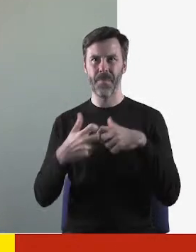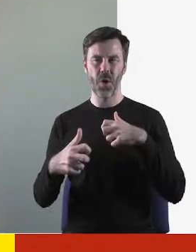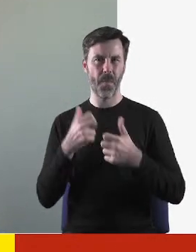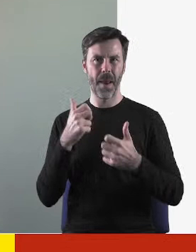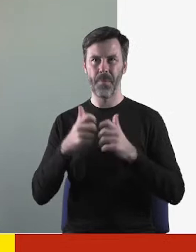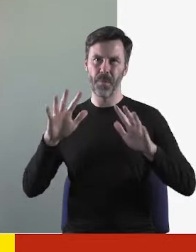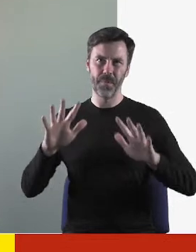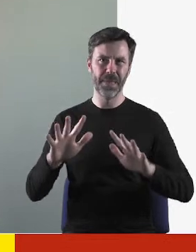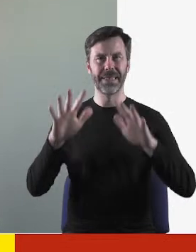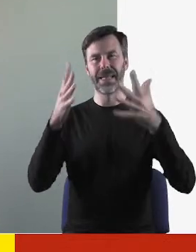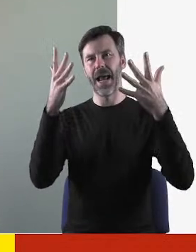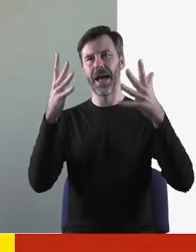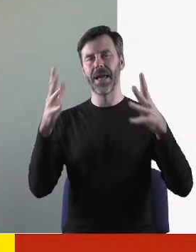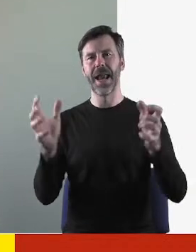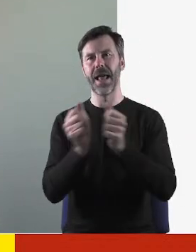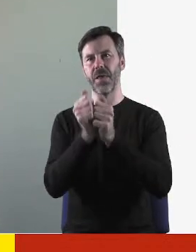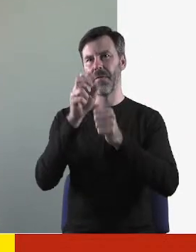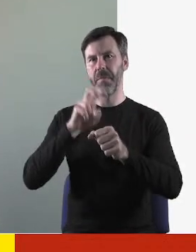protestów